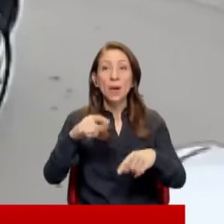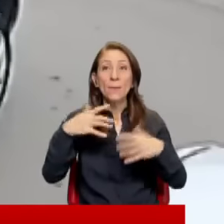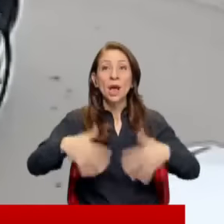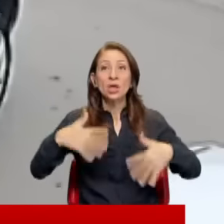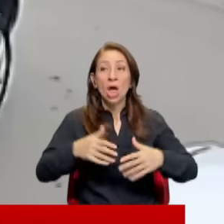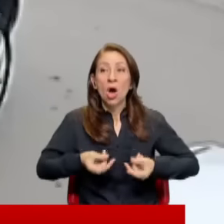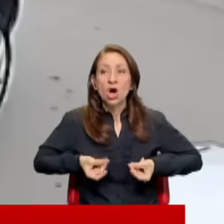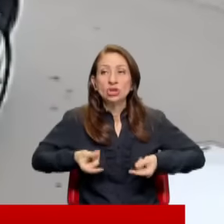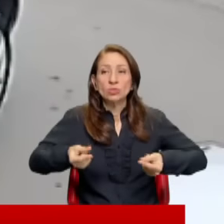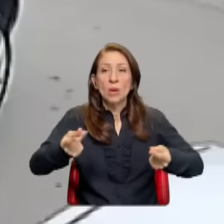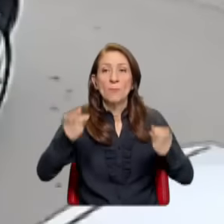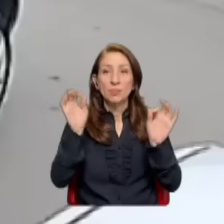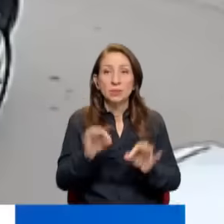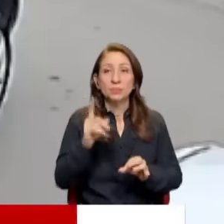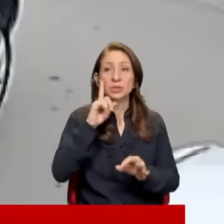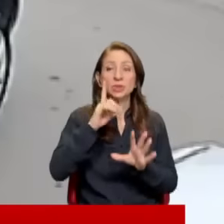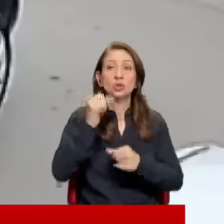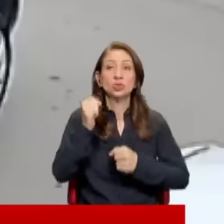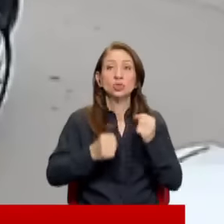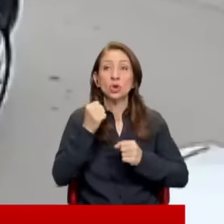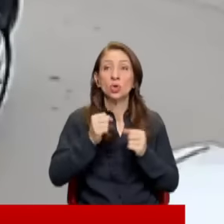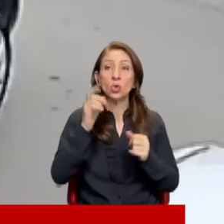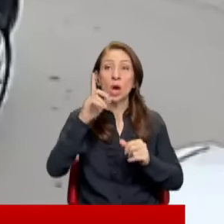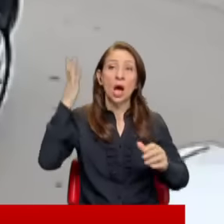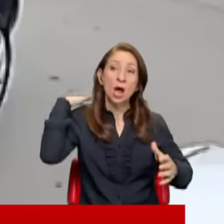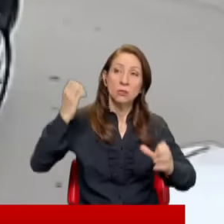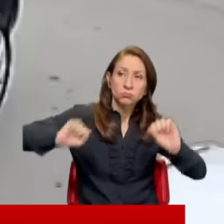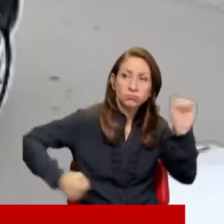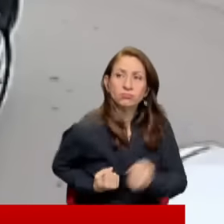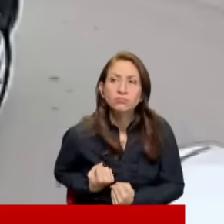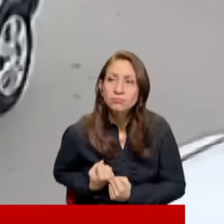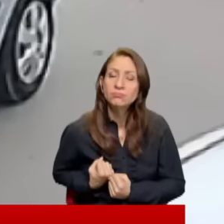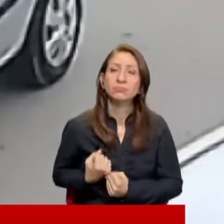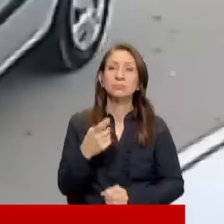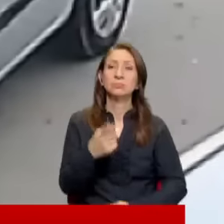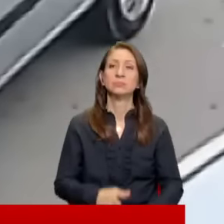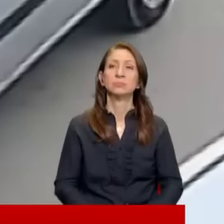panikle kaçışması müdahale